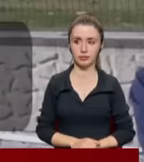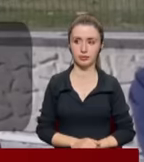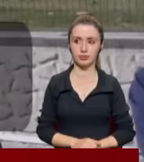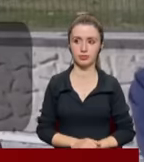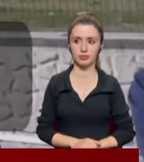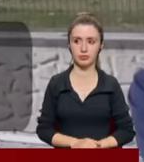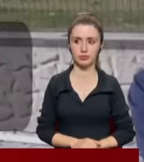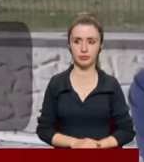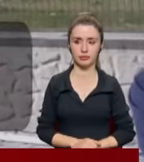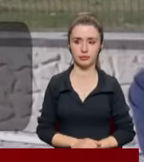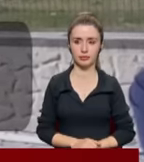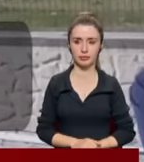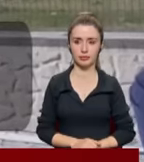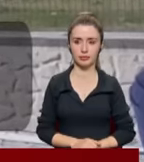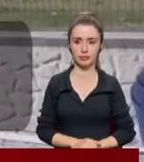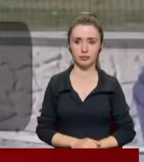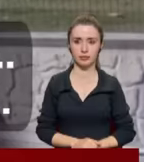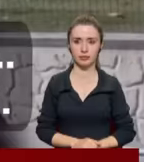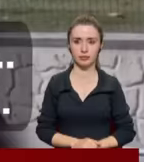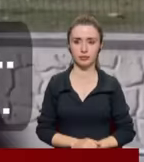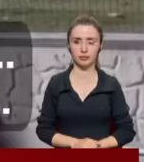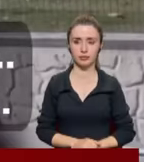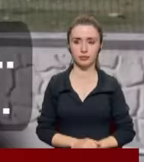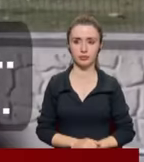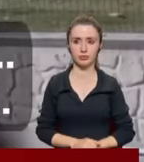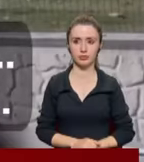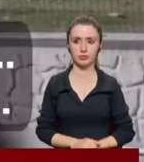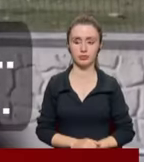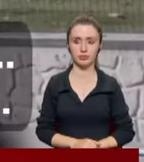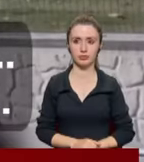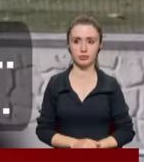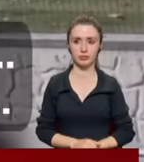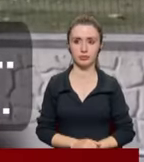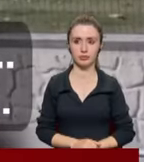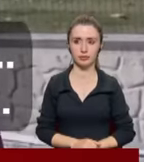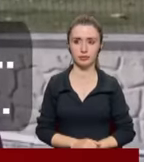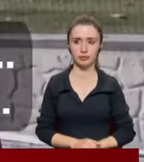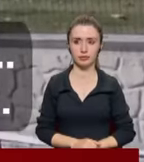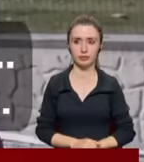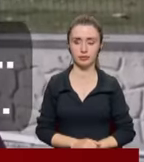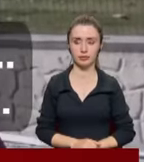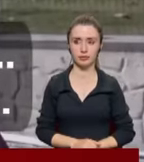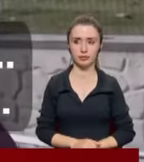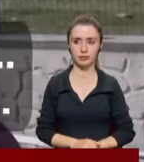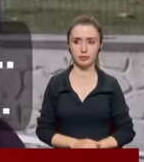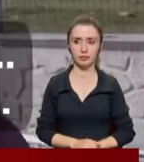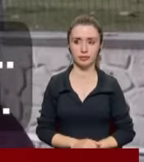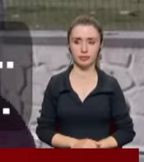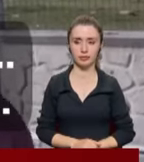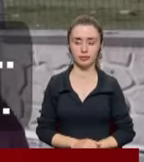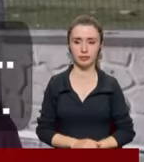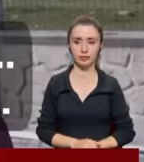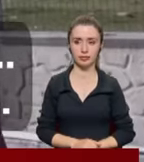Erdoğan'ı destekleyecek değil mi Aynen AB bu Mısırlı da ikamet almış oyunu da ona verecek ha Yani geldi Mısır'dan